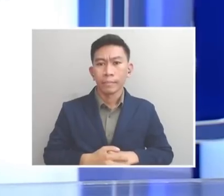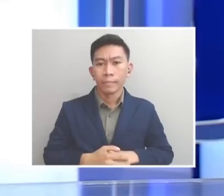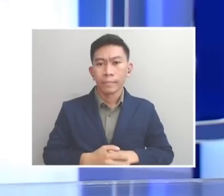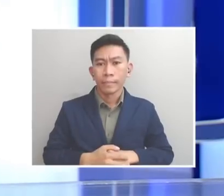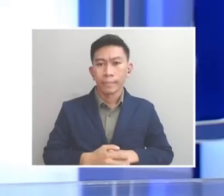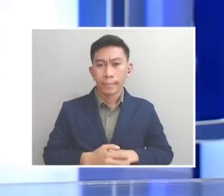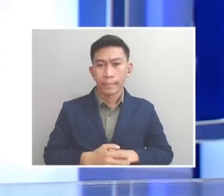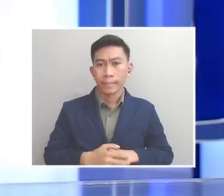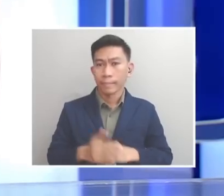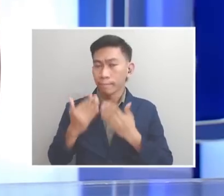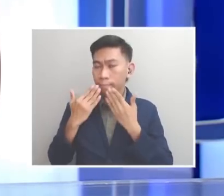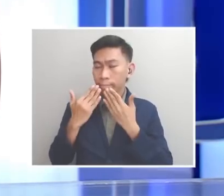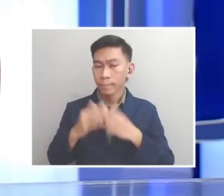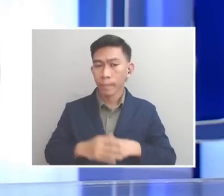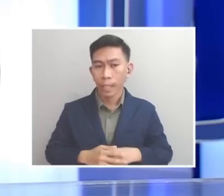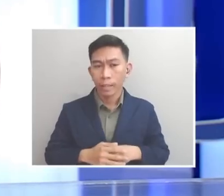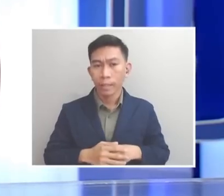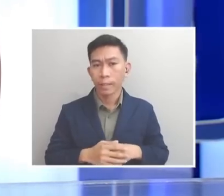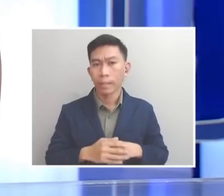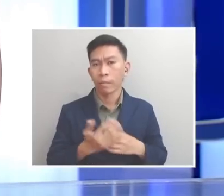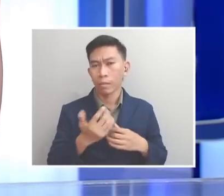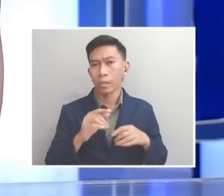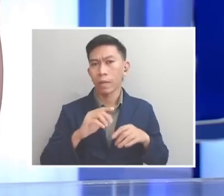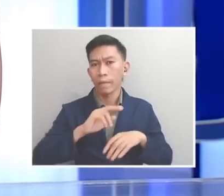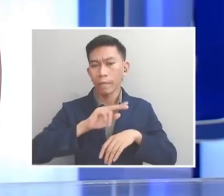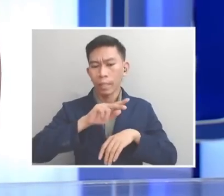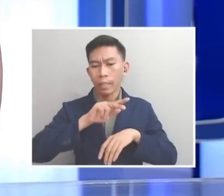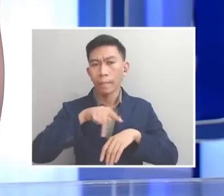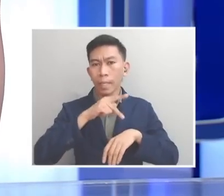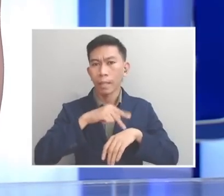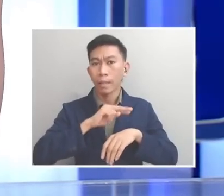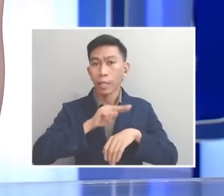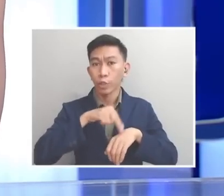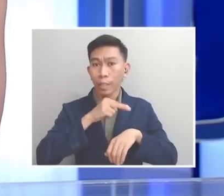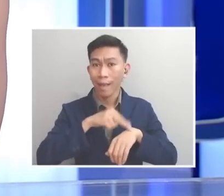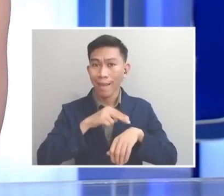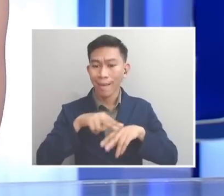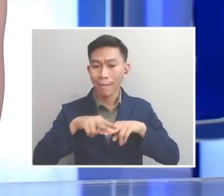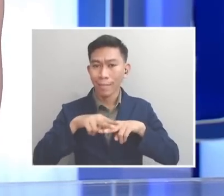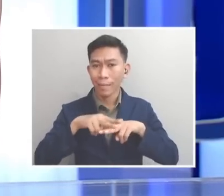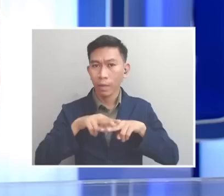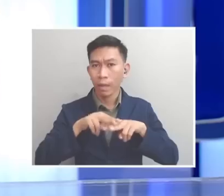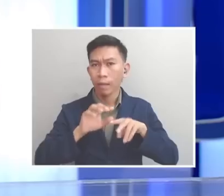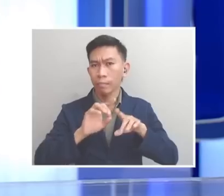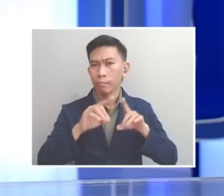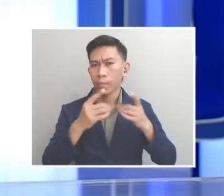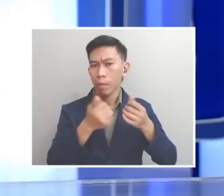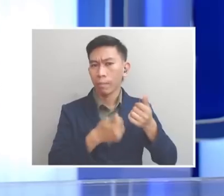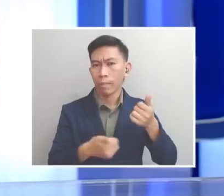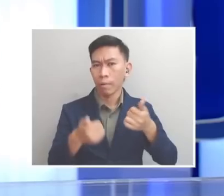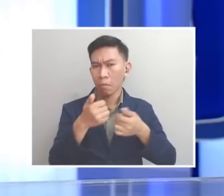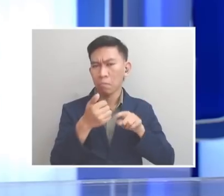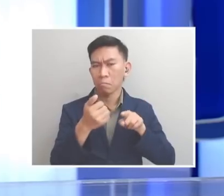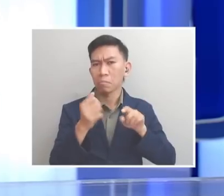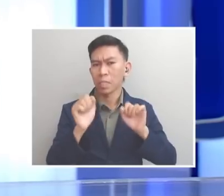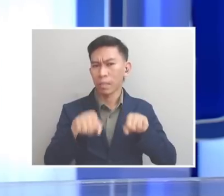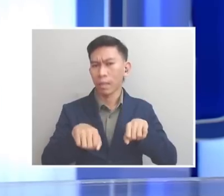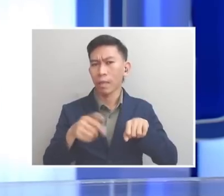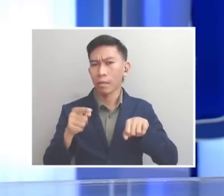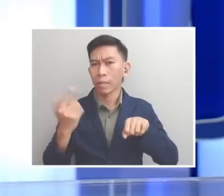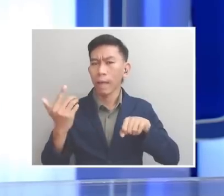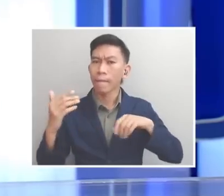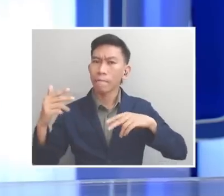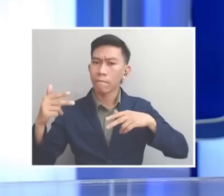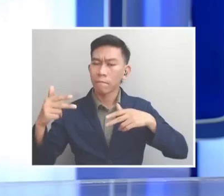po ang pamunuan ng Philippine National Railways na magagamit na ang isang bahagi ng North-South Commuter Railway Project